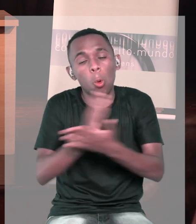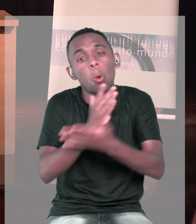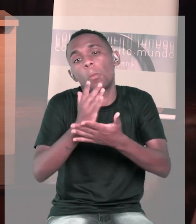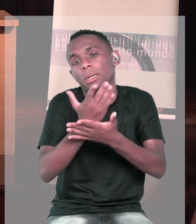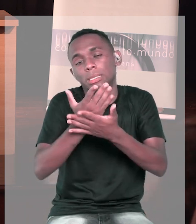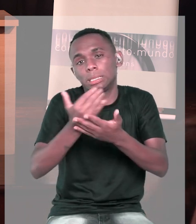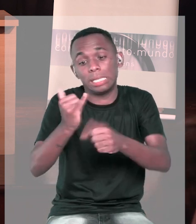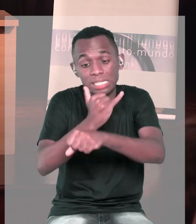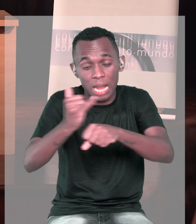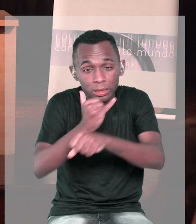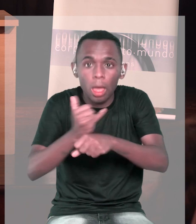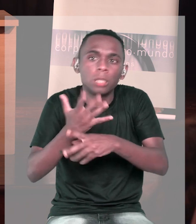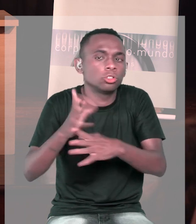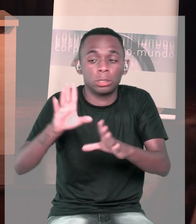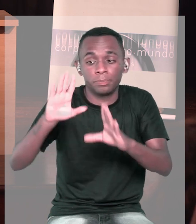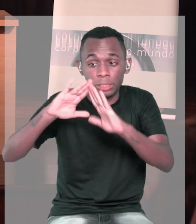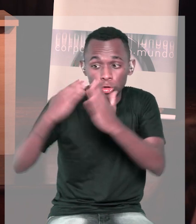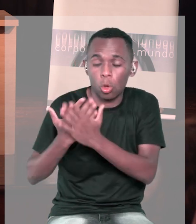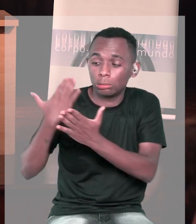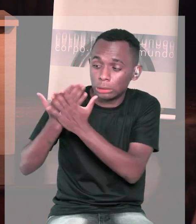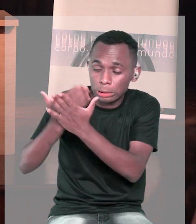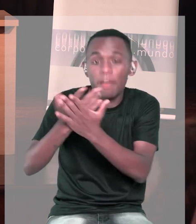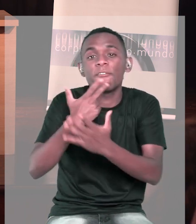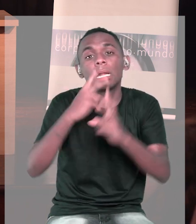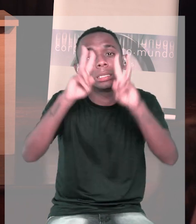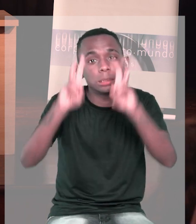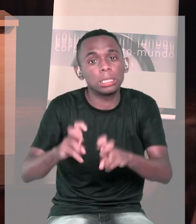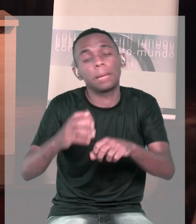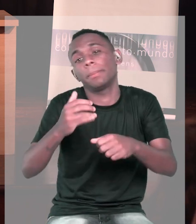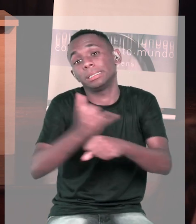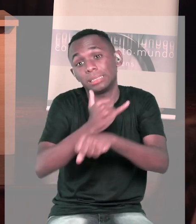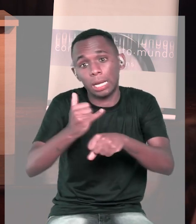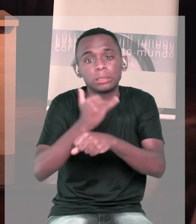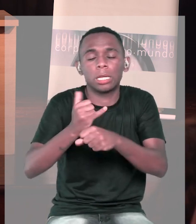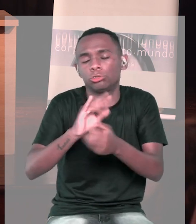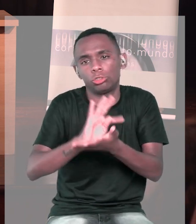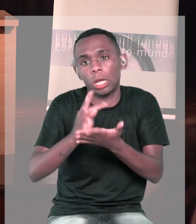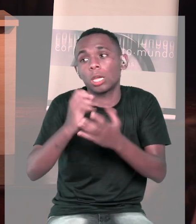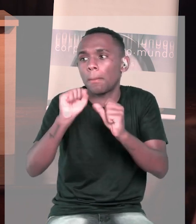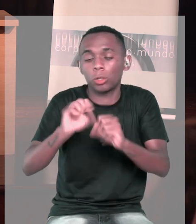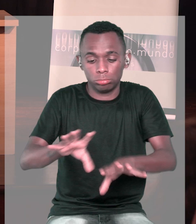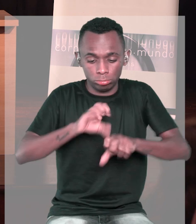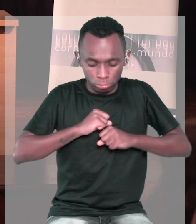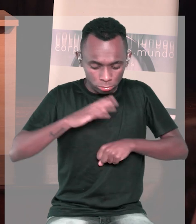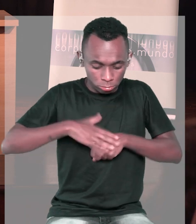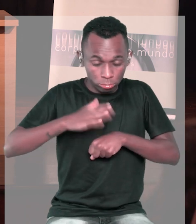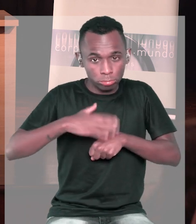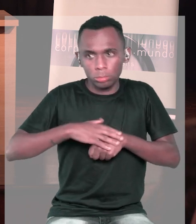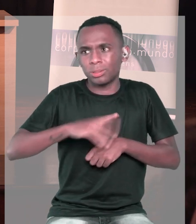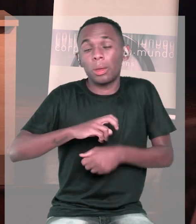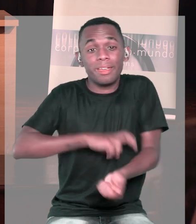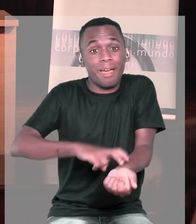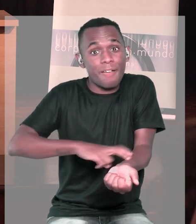que você poderia, essas escolas falam de técnicas onde você poderia se apropriar de si mesmo, ou seja, não ficar